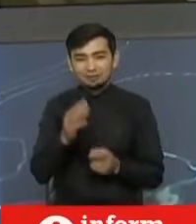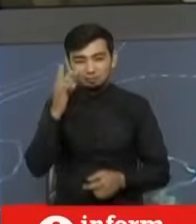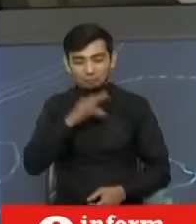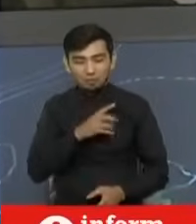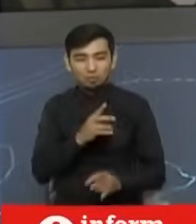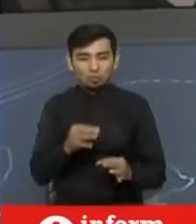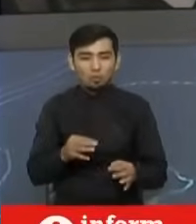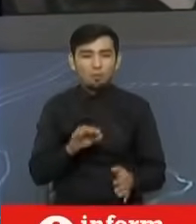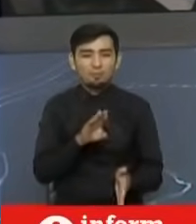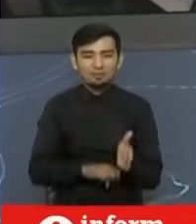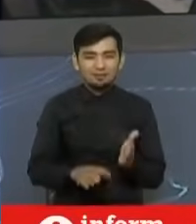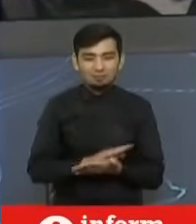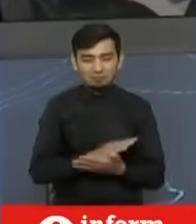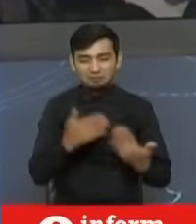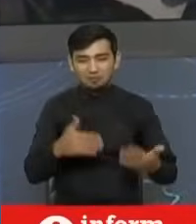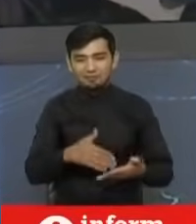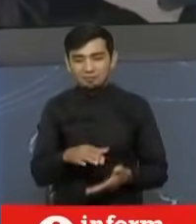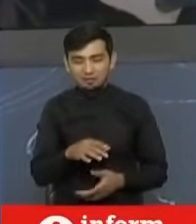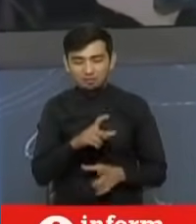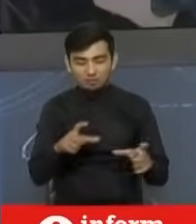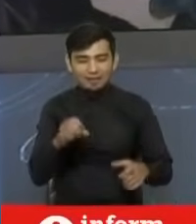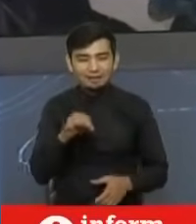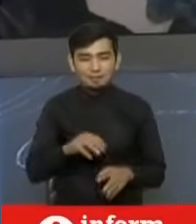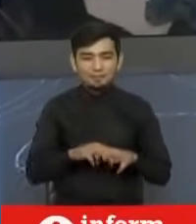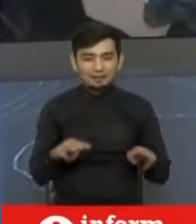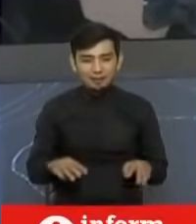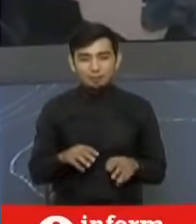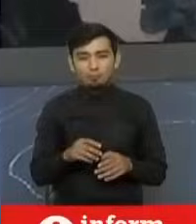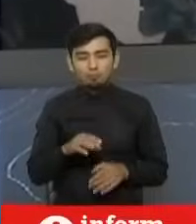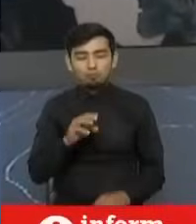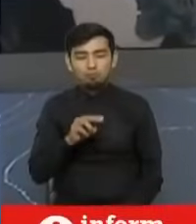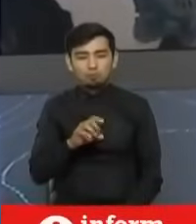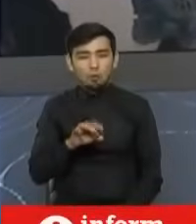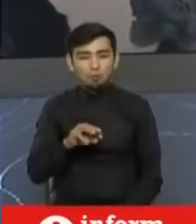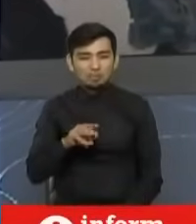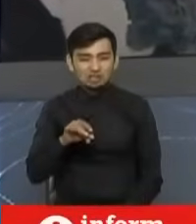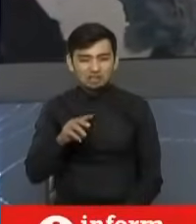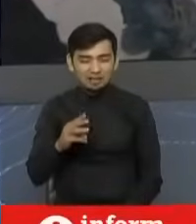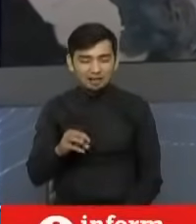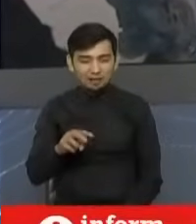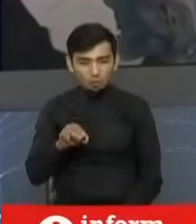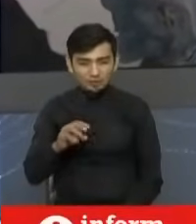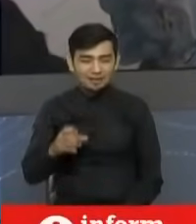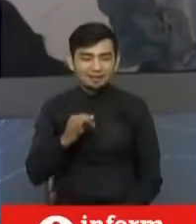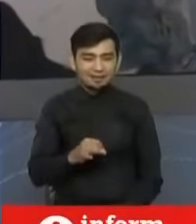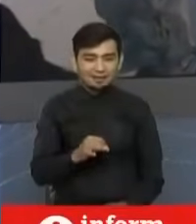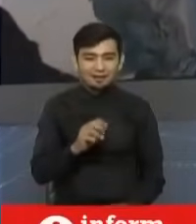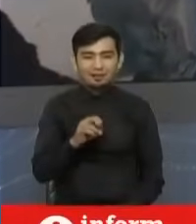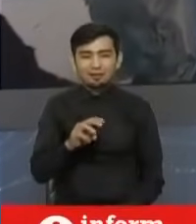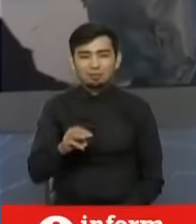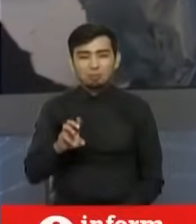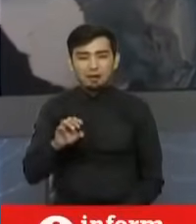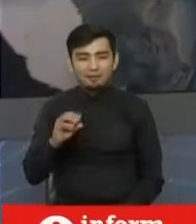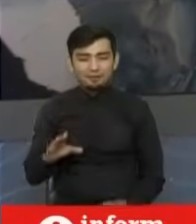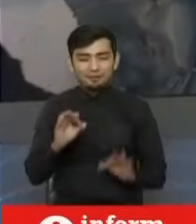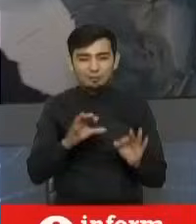результатам общественных слушаний об этом сообщил министр промышленности и строительства канат шалопаев напомню в мае этого года петиция